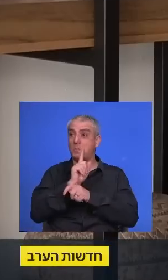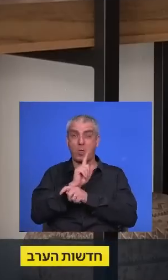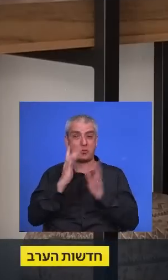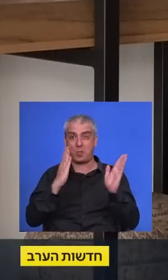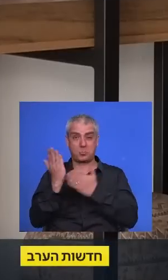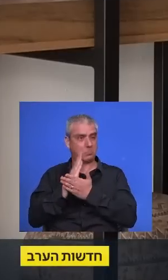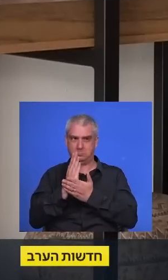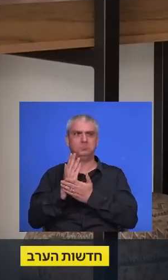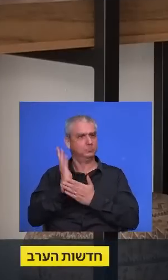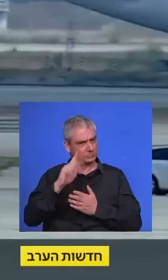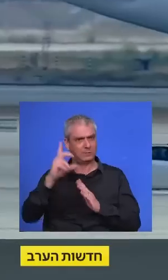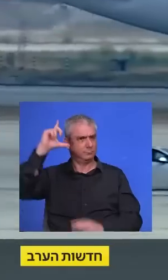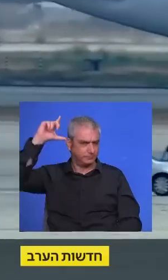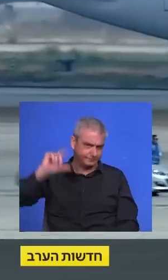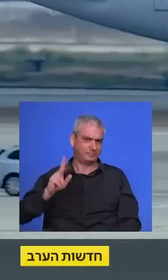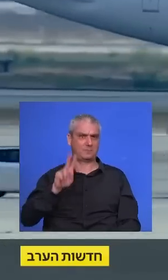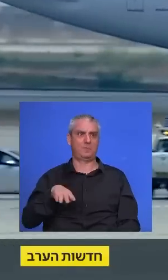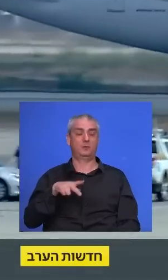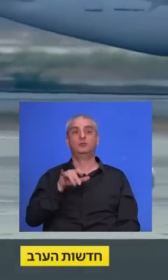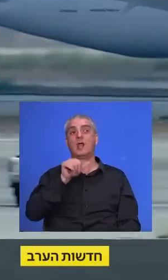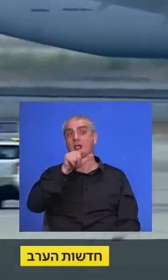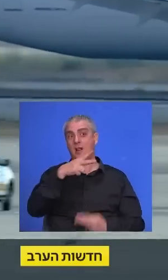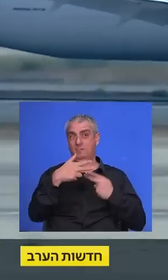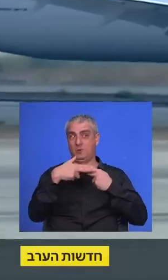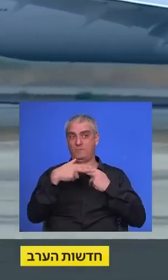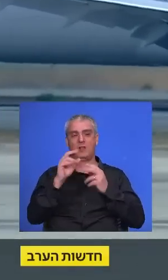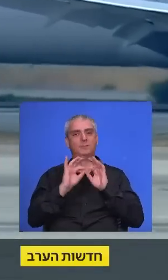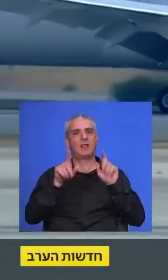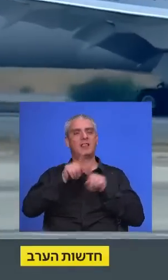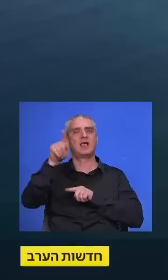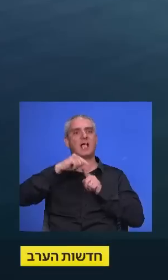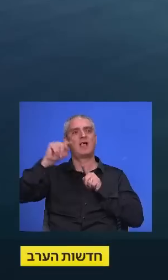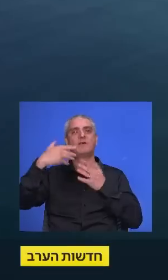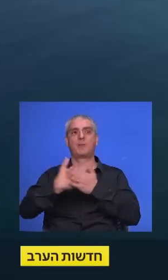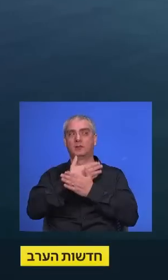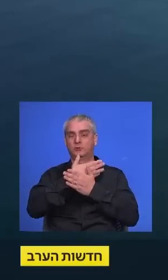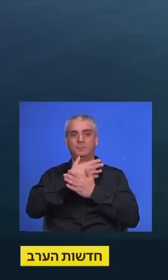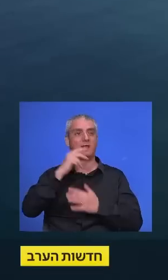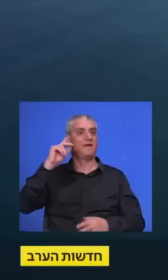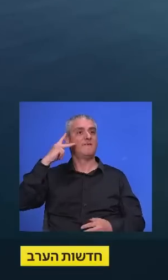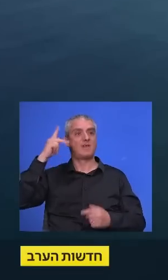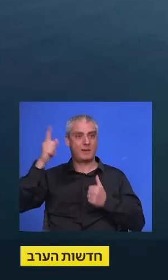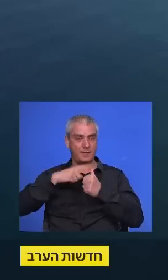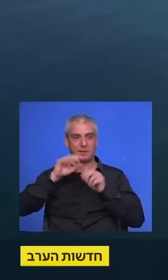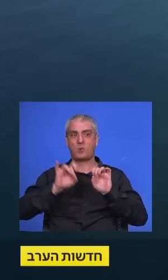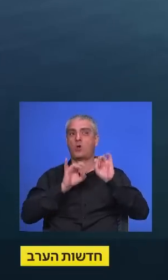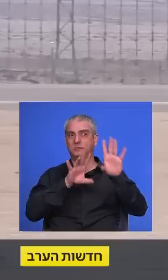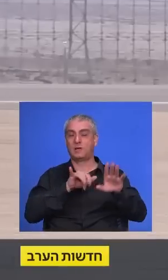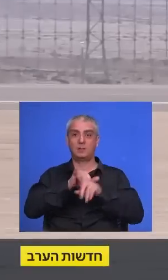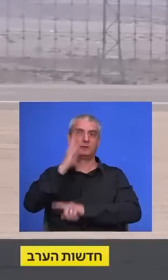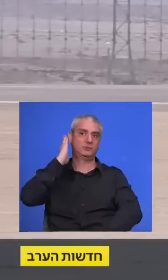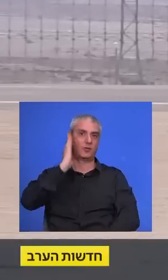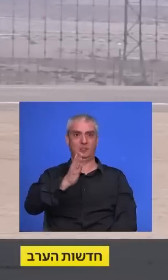סיבה שהמחירים לא ירדו באופן דרסטי. אל על תודיע בזמן הקרוב גם על פתיחת קווים חדשים, בעיקר לפיליפינים ולאוסטרליה, בטיסות